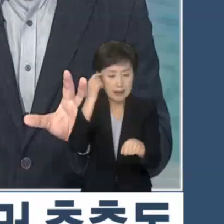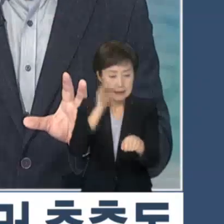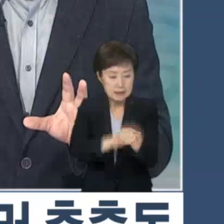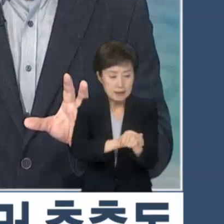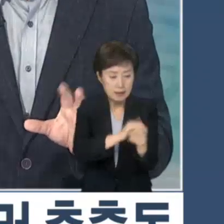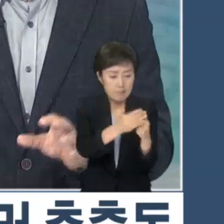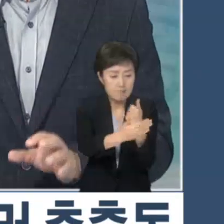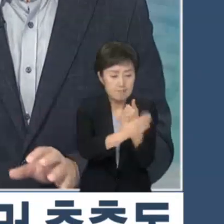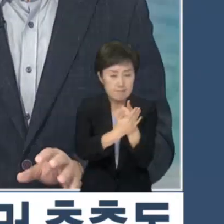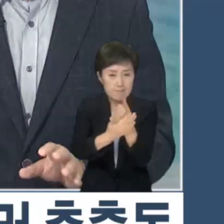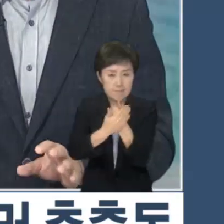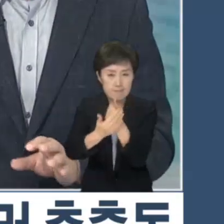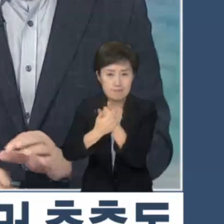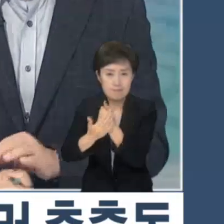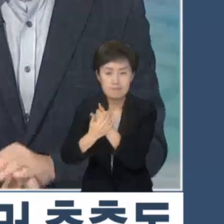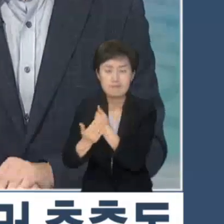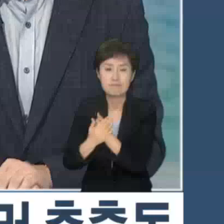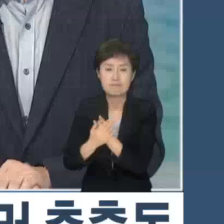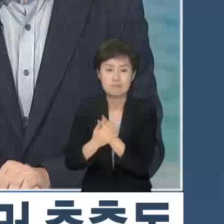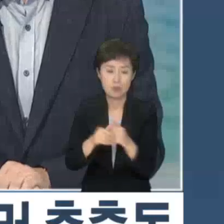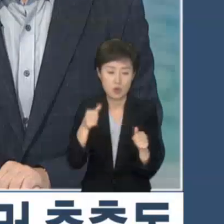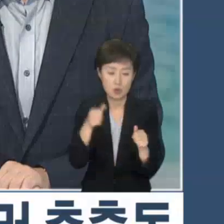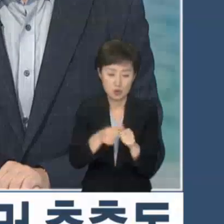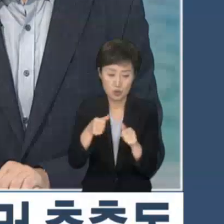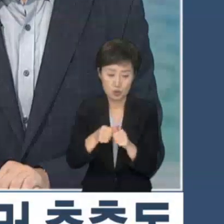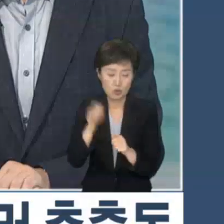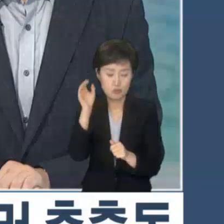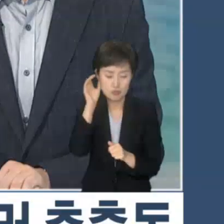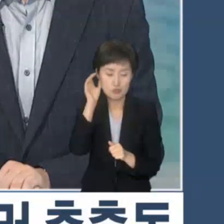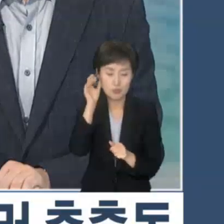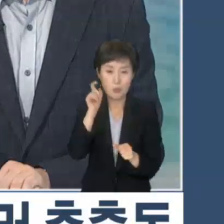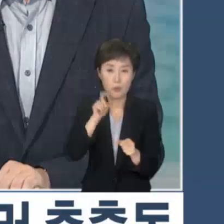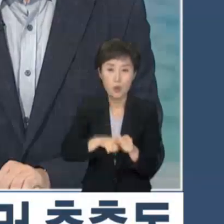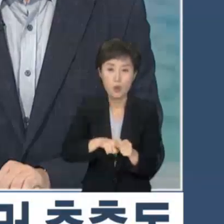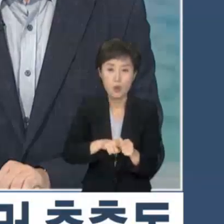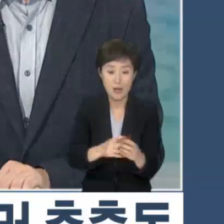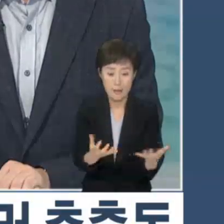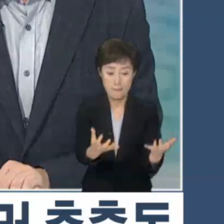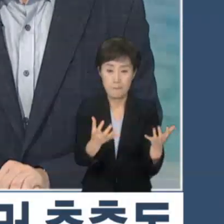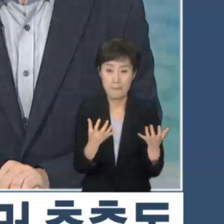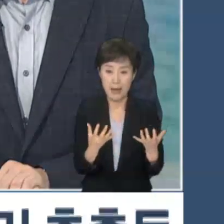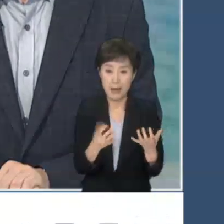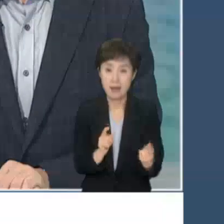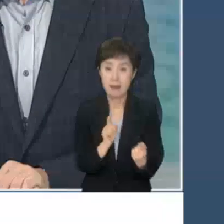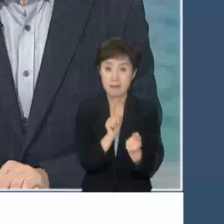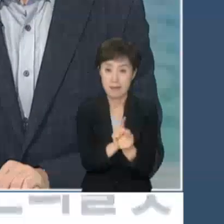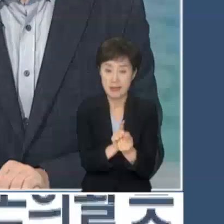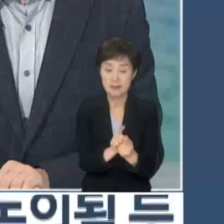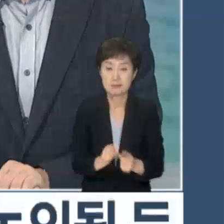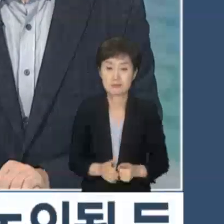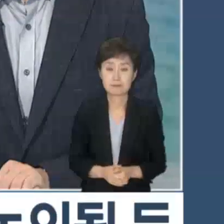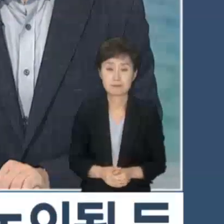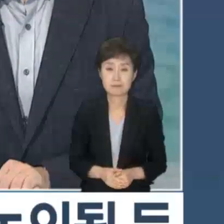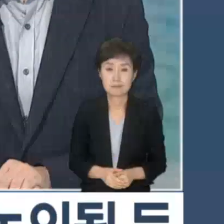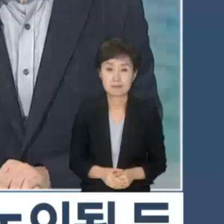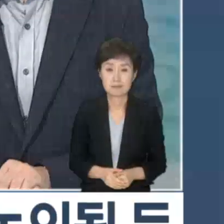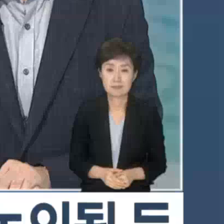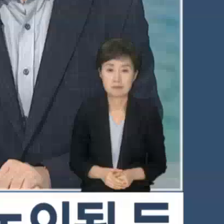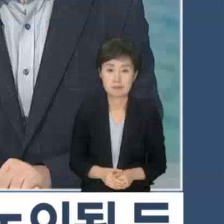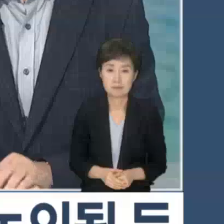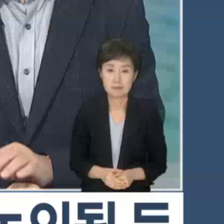전직 원내대표들한테 모으는 그런 것이 아마 오늘 대화의 핵심적 내용이 되지 않을까 싶습니다. 예. 이미